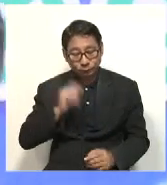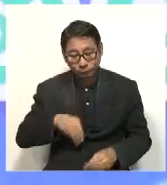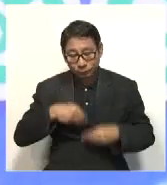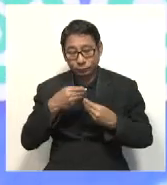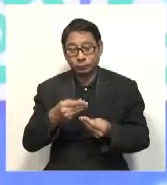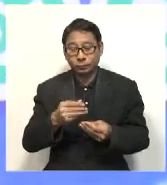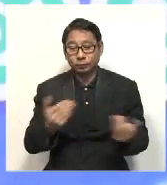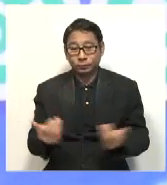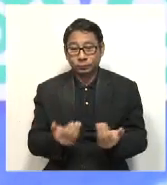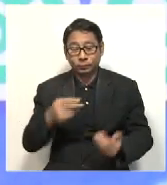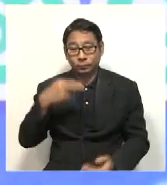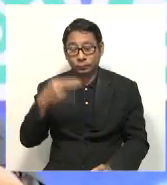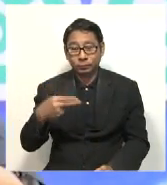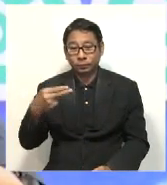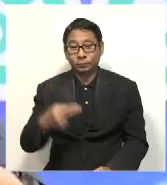านของเราค่ะ